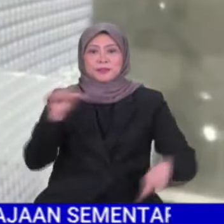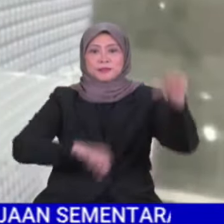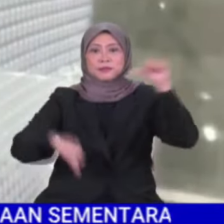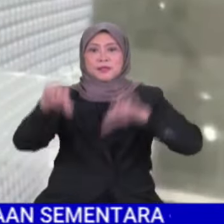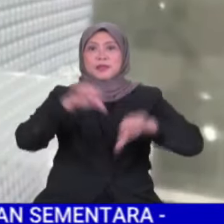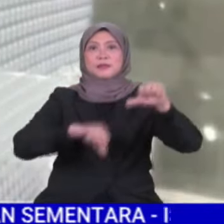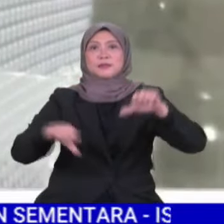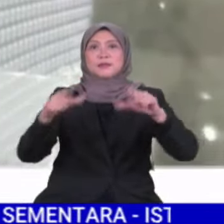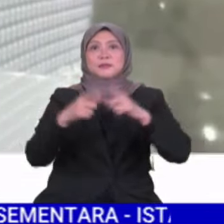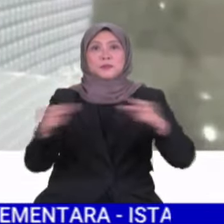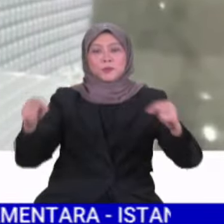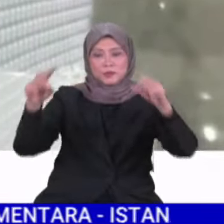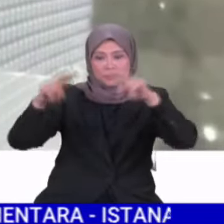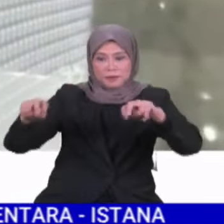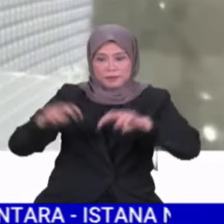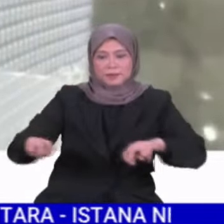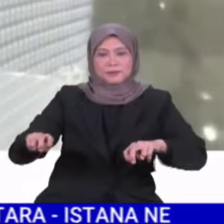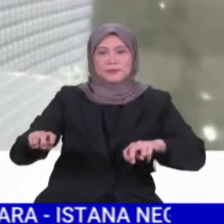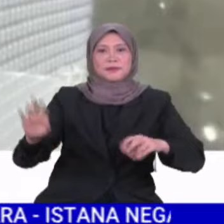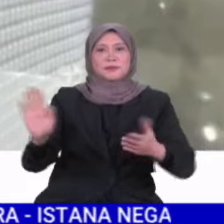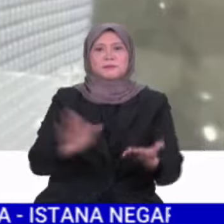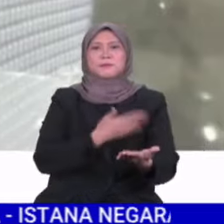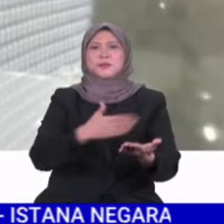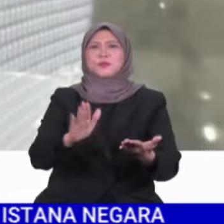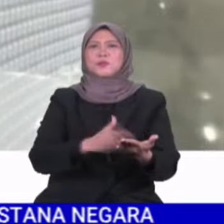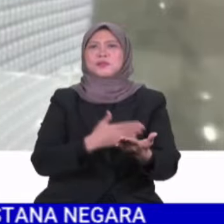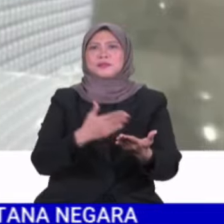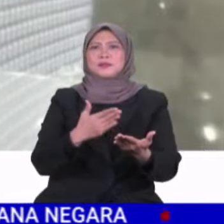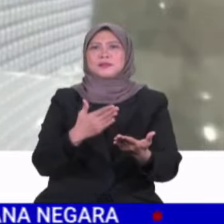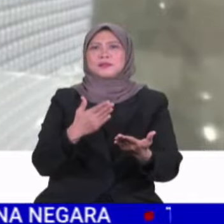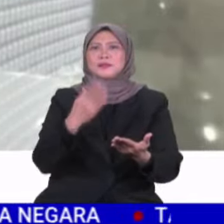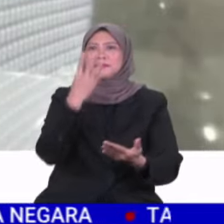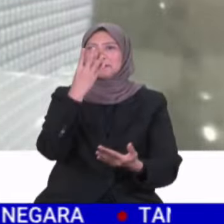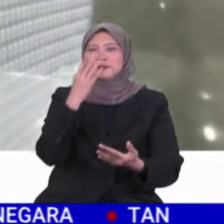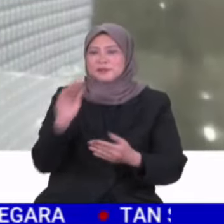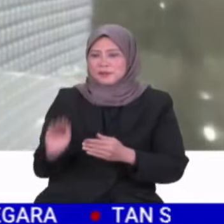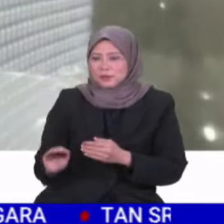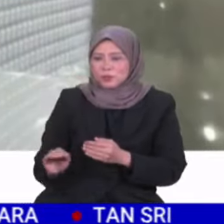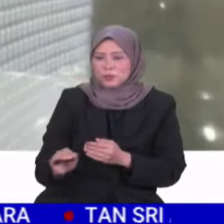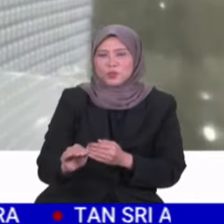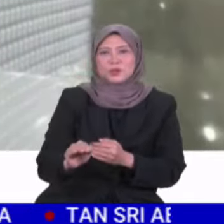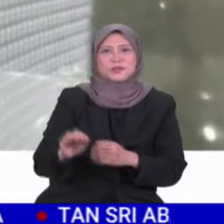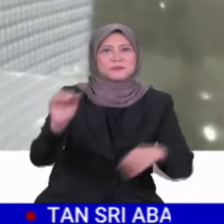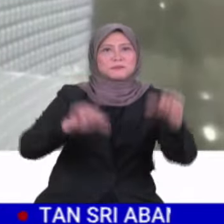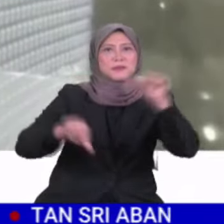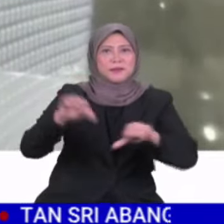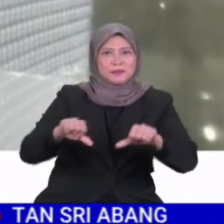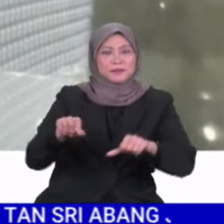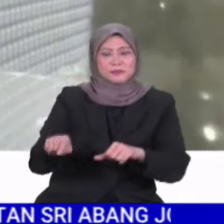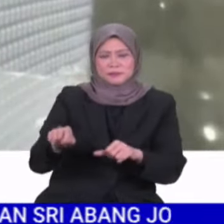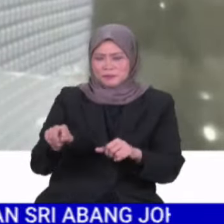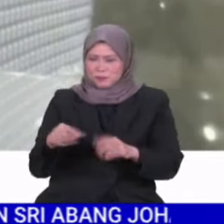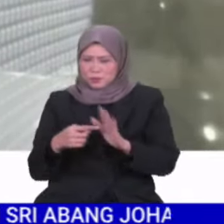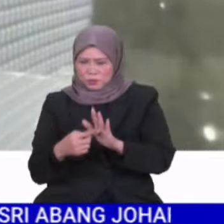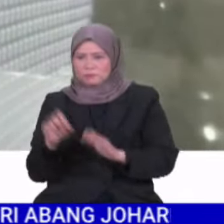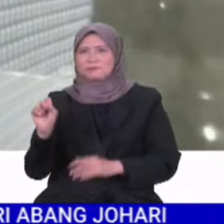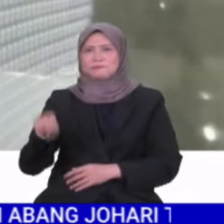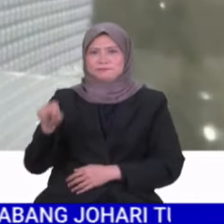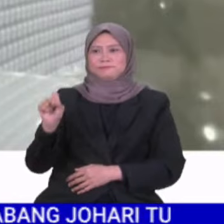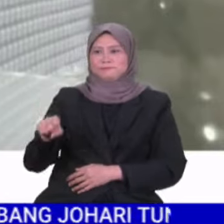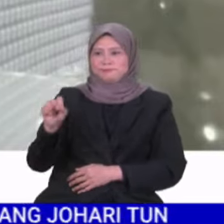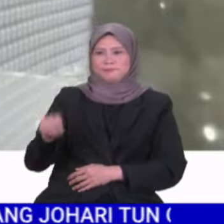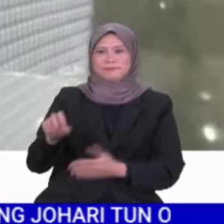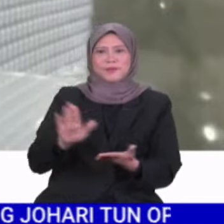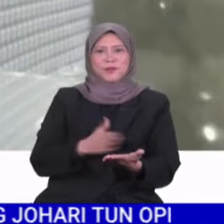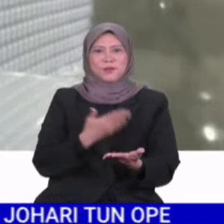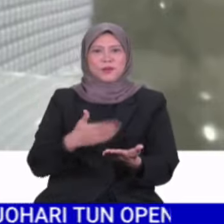Jepun pula membuat kajian tentang reaksi muzik terhadap seekor tikus makmal. Tikus menunjukkan reaksi menganggukkan kepala